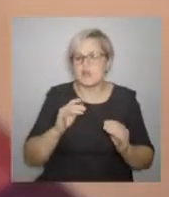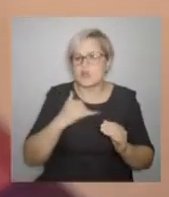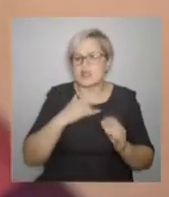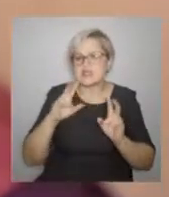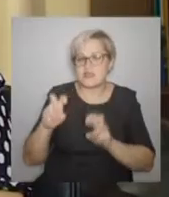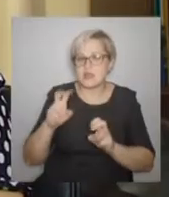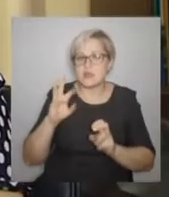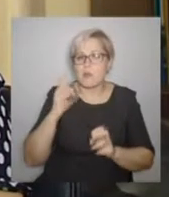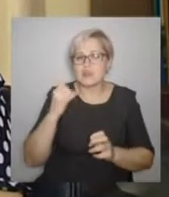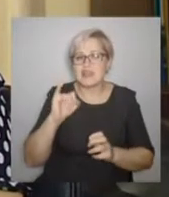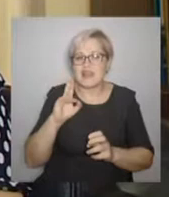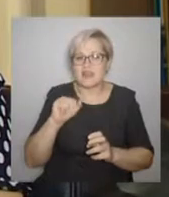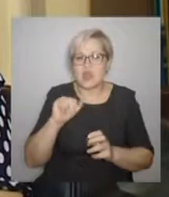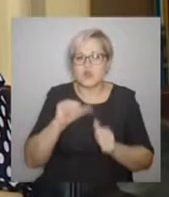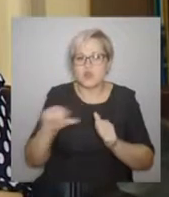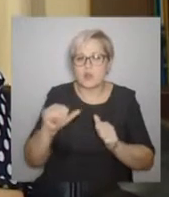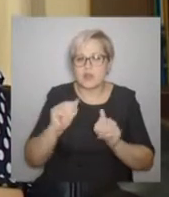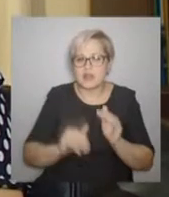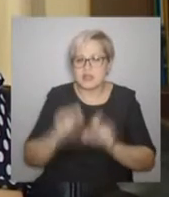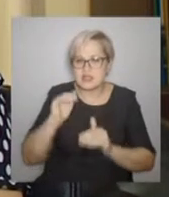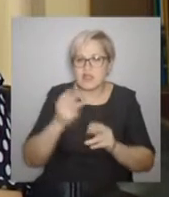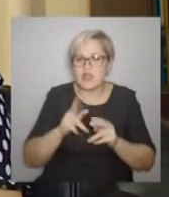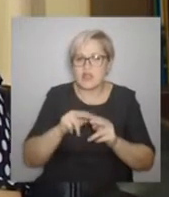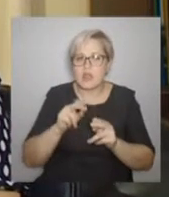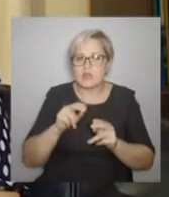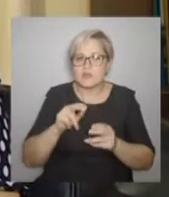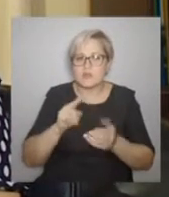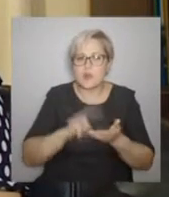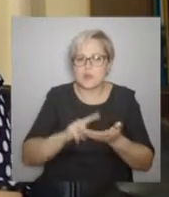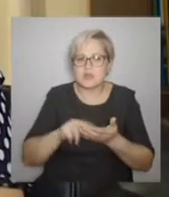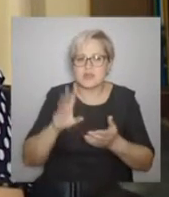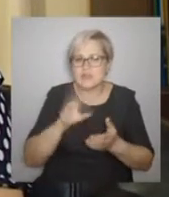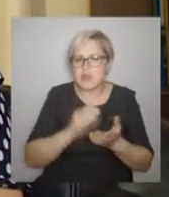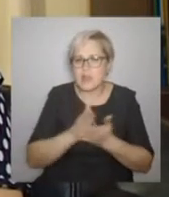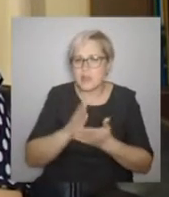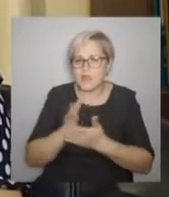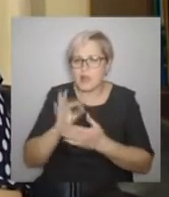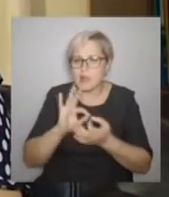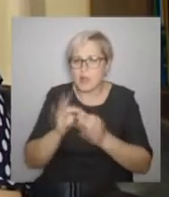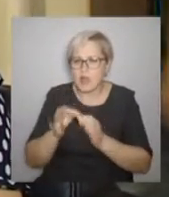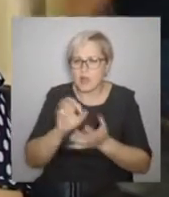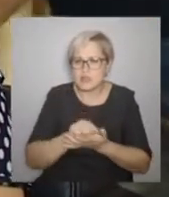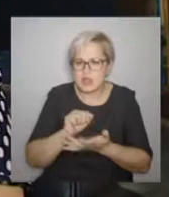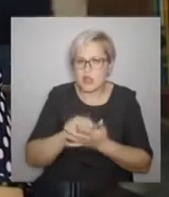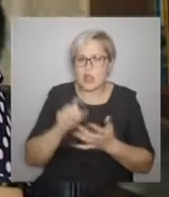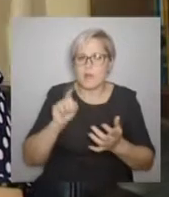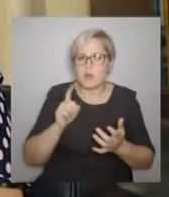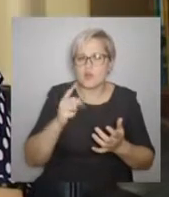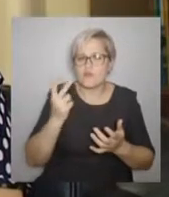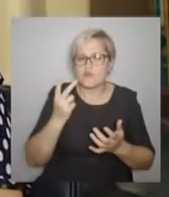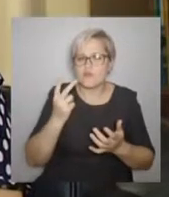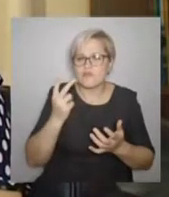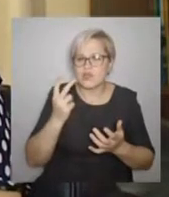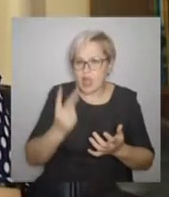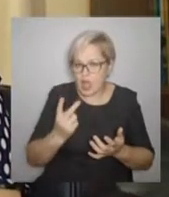Какие формы у нас есть, то есть мы можем людей приглашать сюда на различные тренинговые мероприятия,